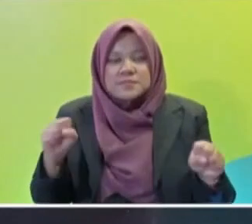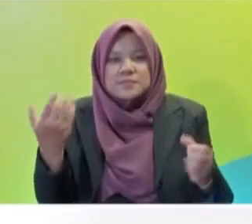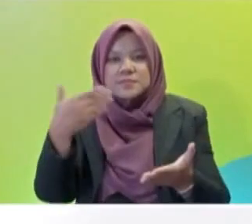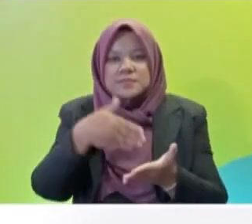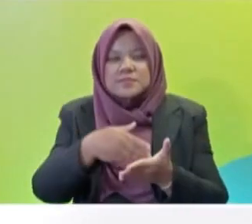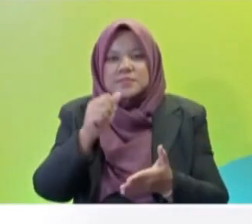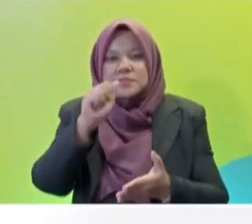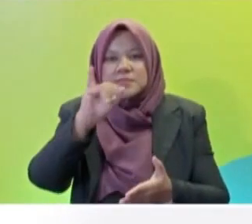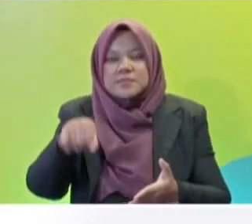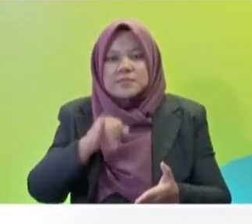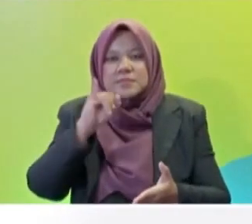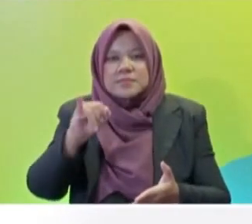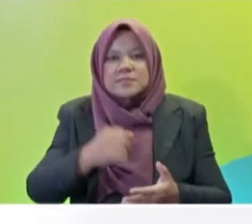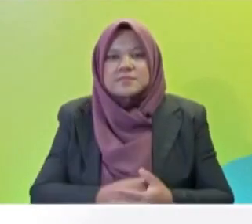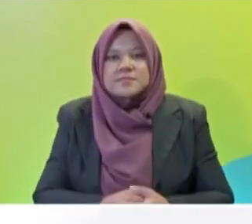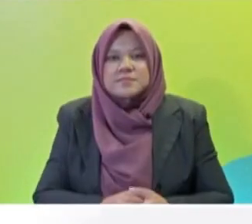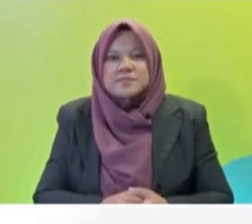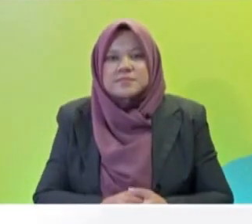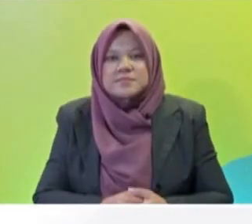kajian hari ini kalau sudah ditunjuk